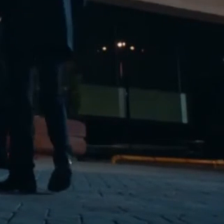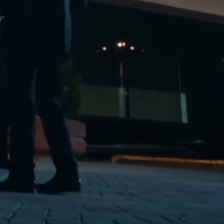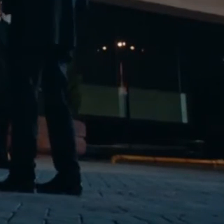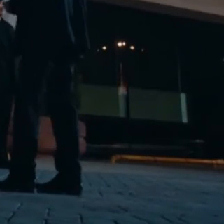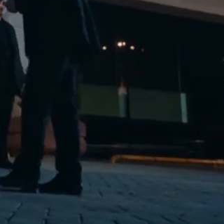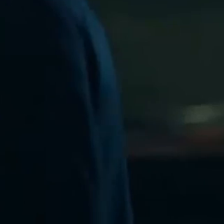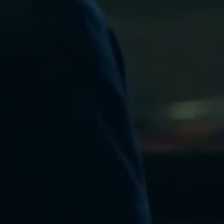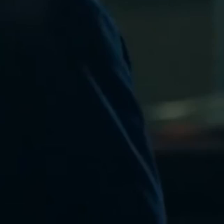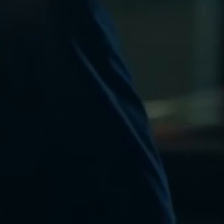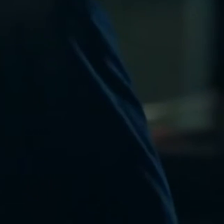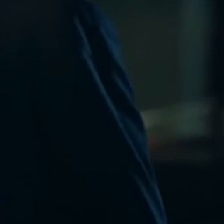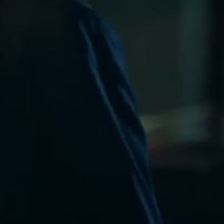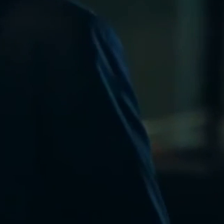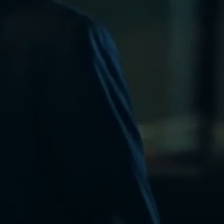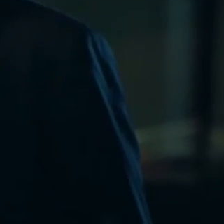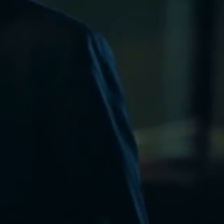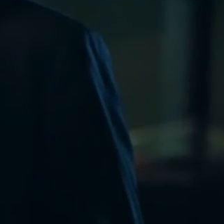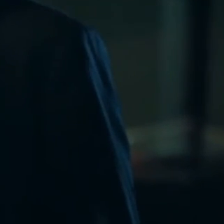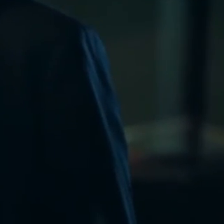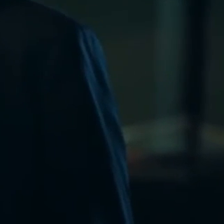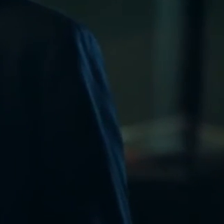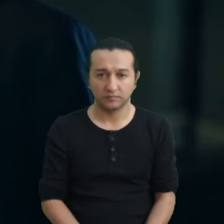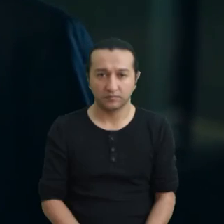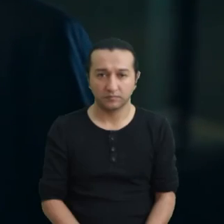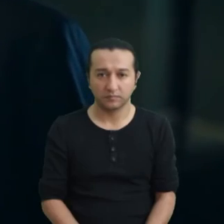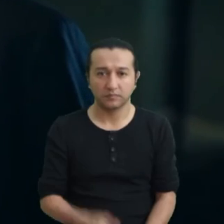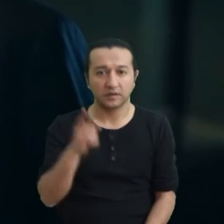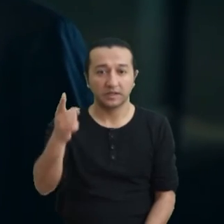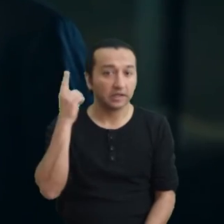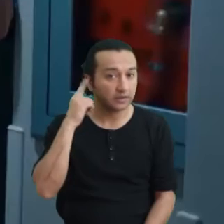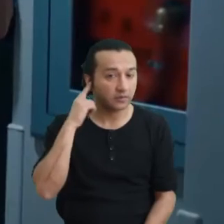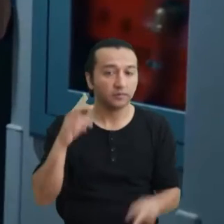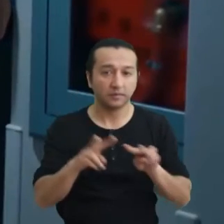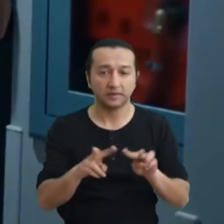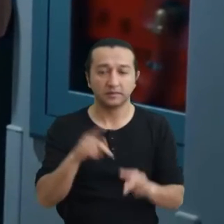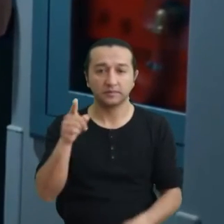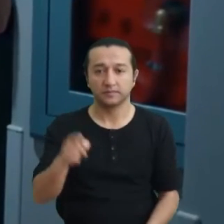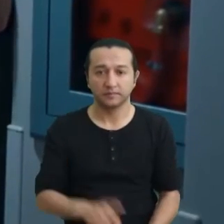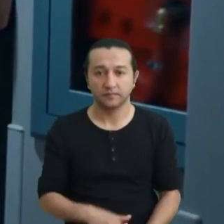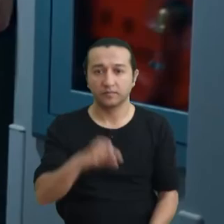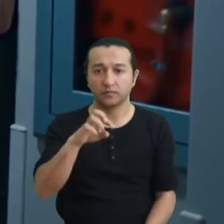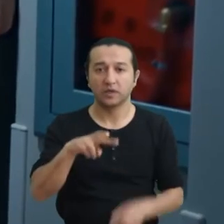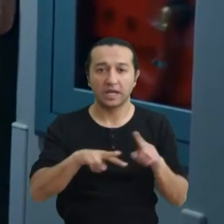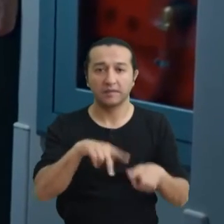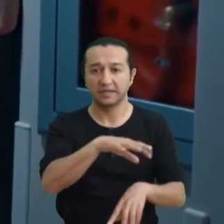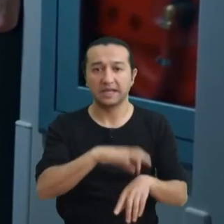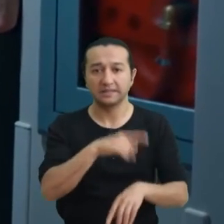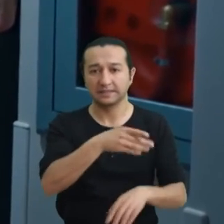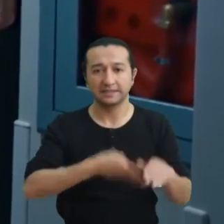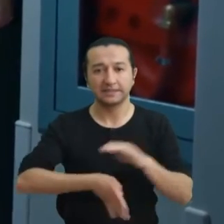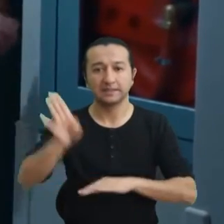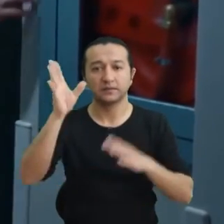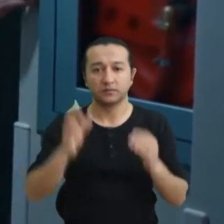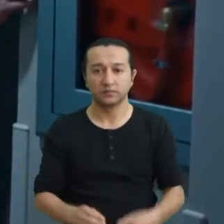Stefan aracından inmiş, yanında volt alıyordu. Açtı. Seni dinliyorum Martin. Polat Alemdar hastaneden